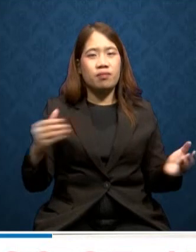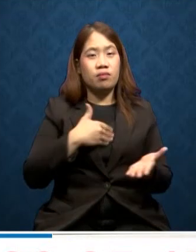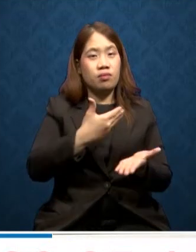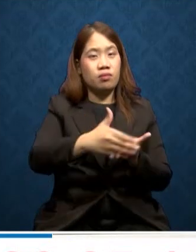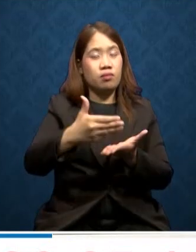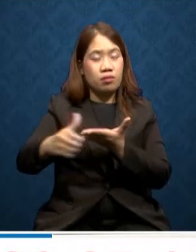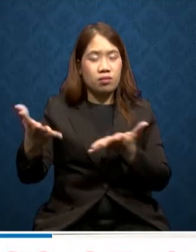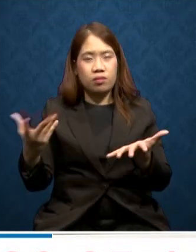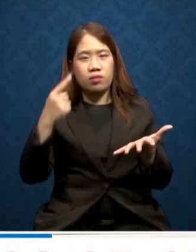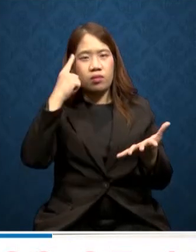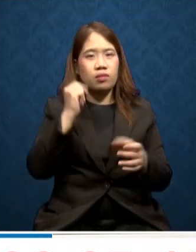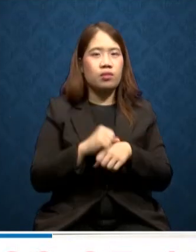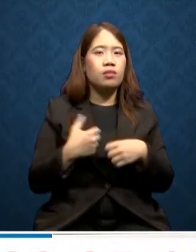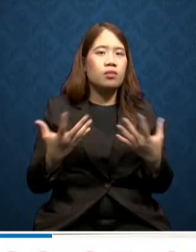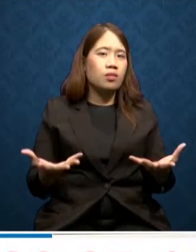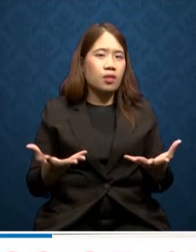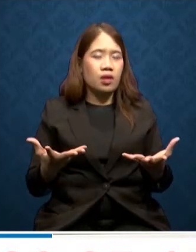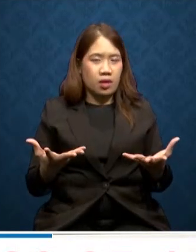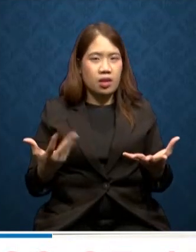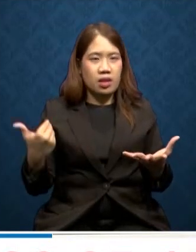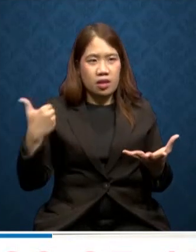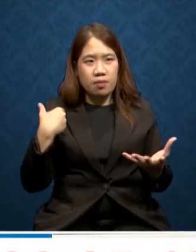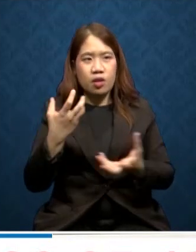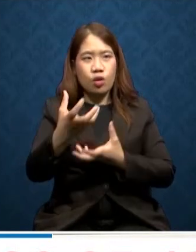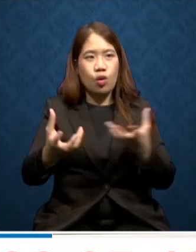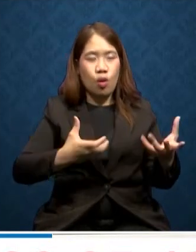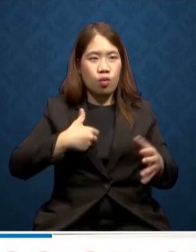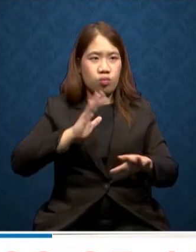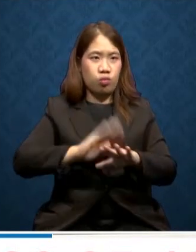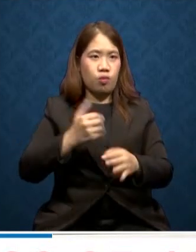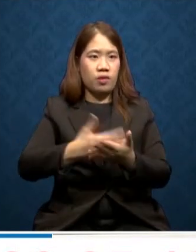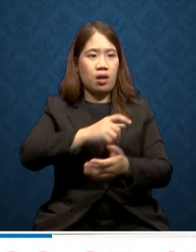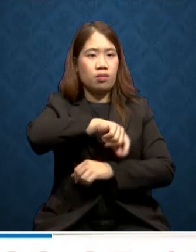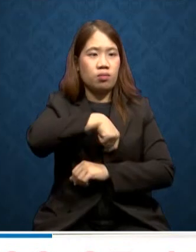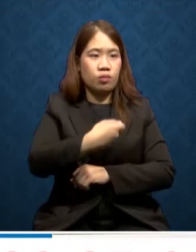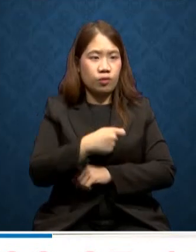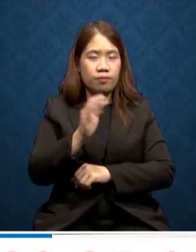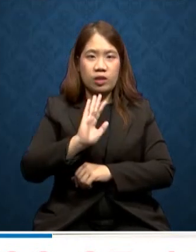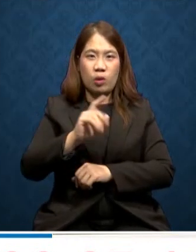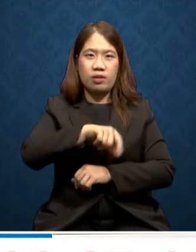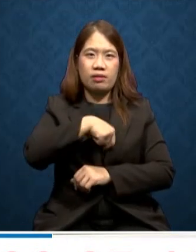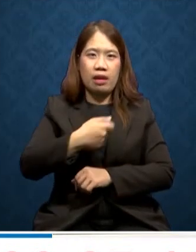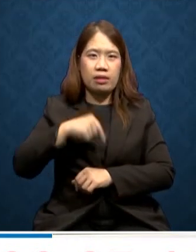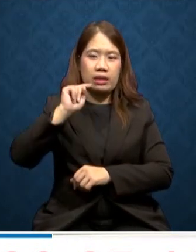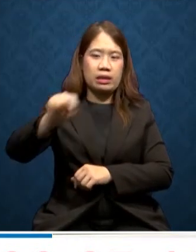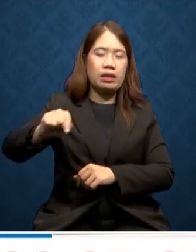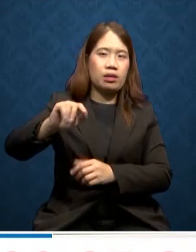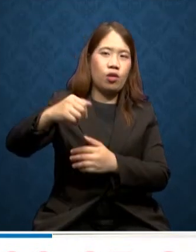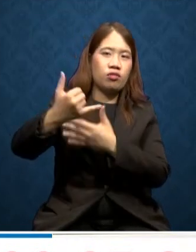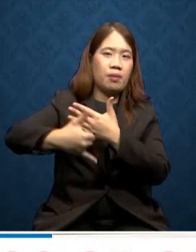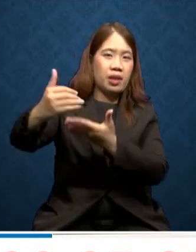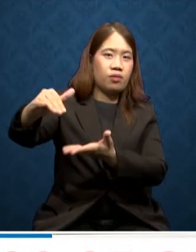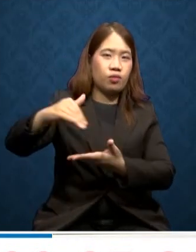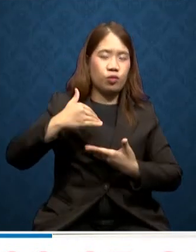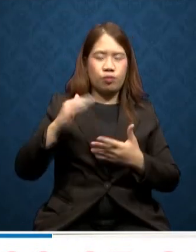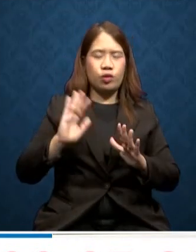สร้างอาวุธสมรรถนะสูงแล้วโดยไม่ต้องใช้เงินไปต่างประเทศนะครับใช้ของ